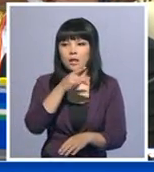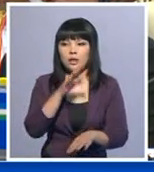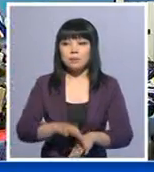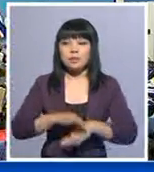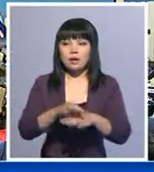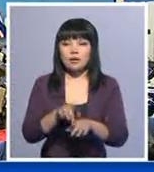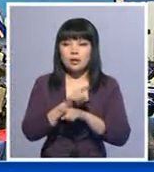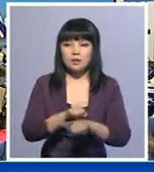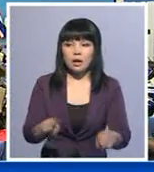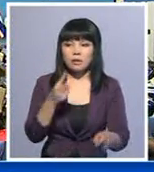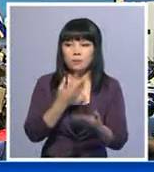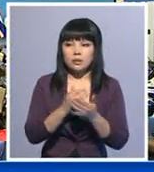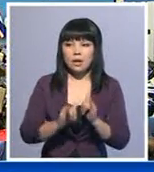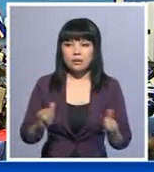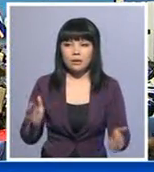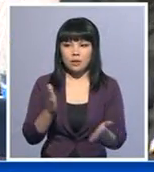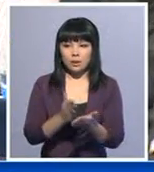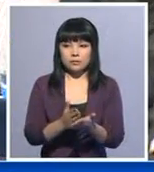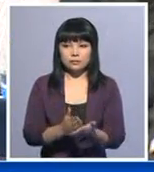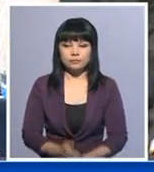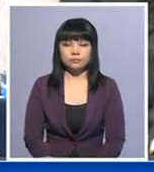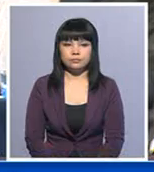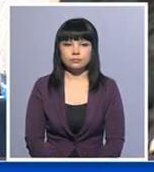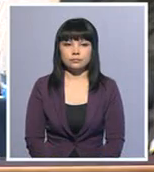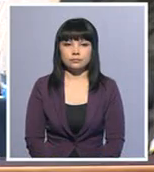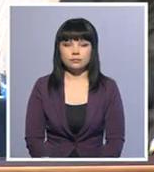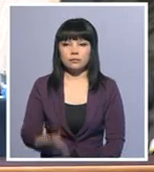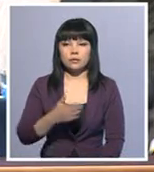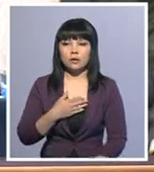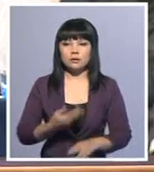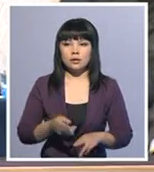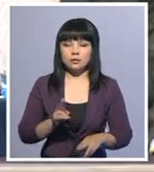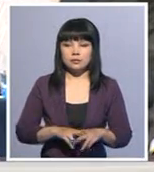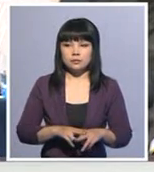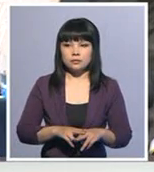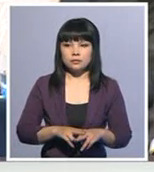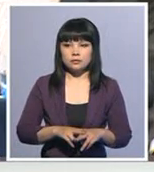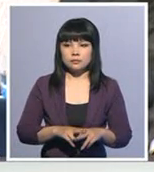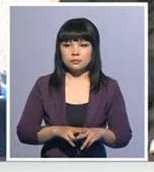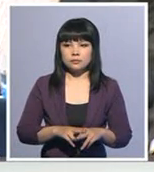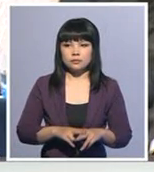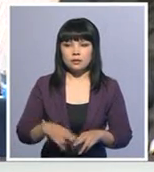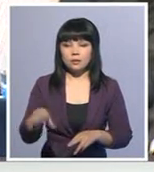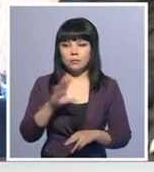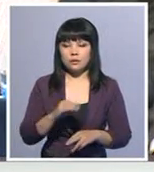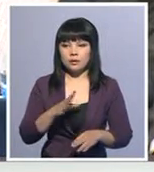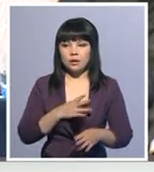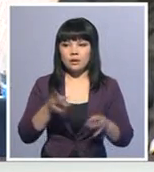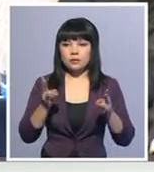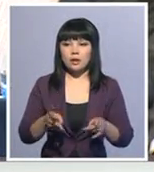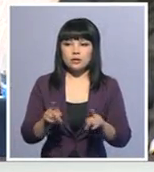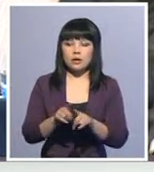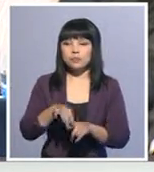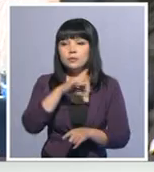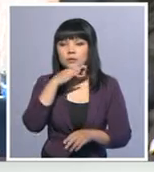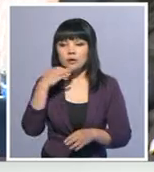бірге таралып барады. Глобальный кризис, в который мир вошел 6 лет назад, никуда не делся. Жаһан осыдан 6 жыл